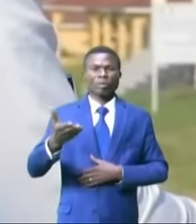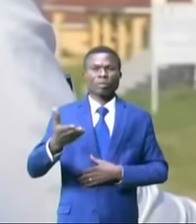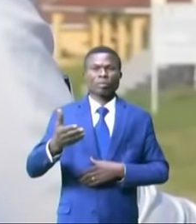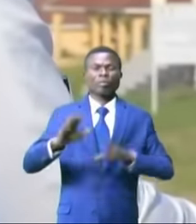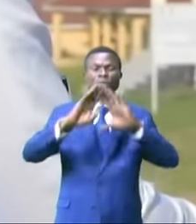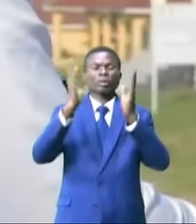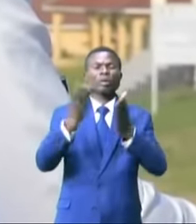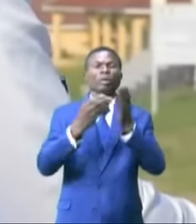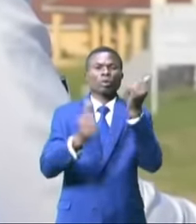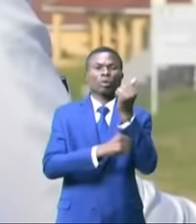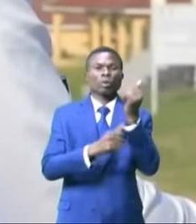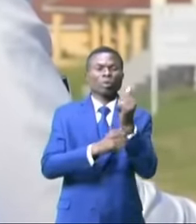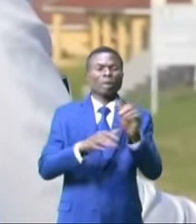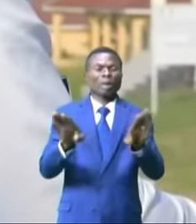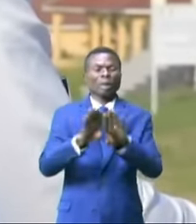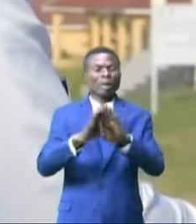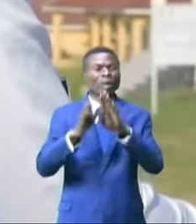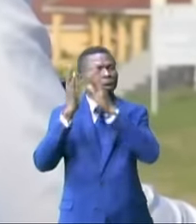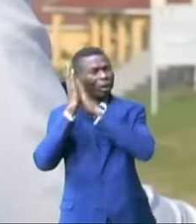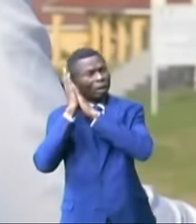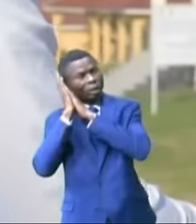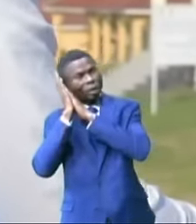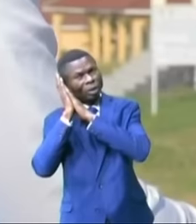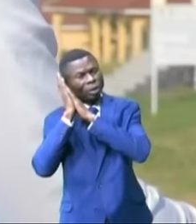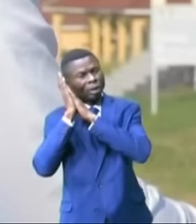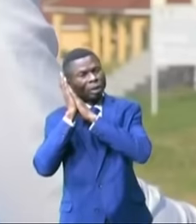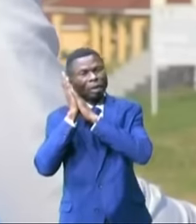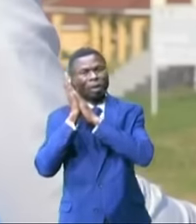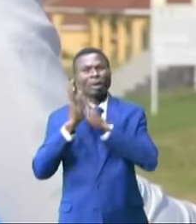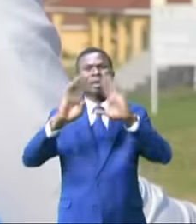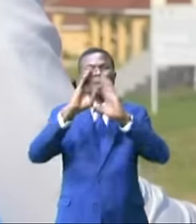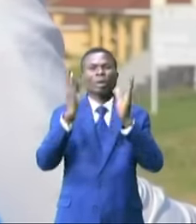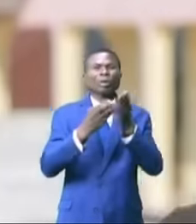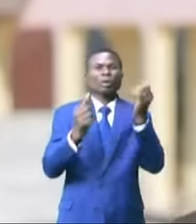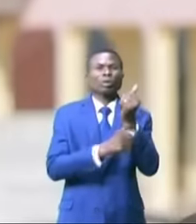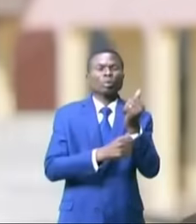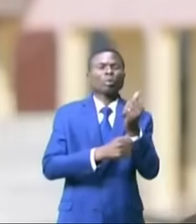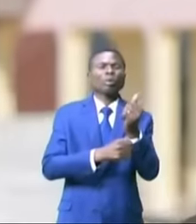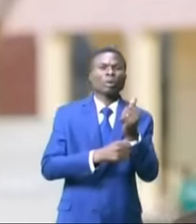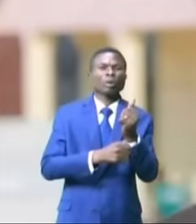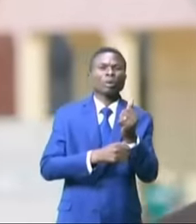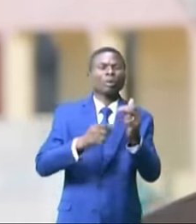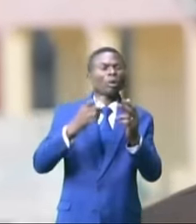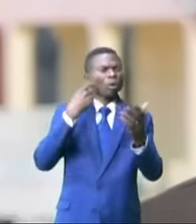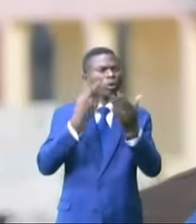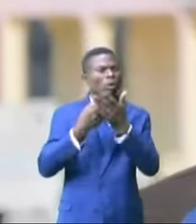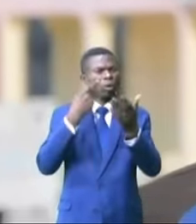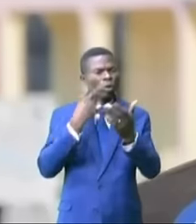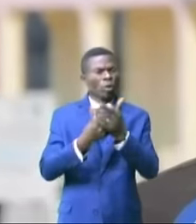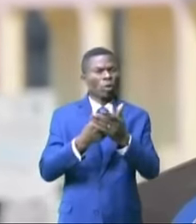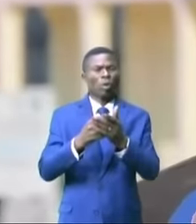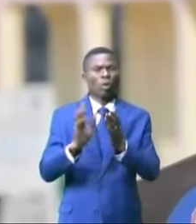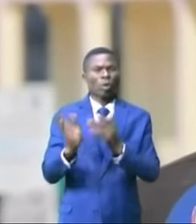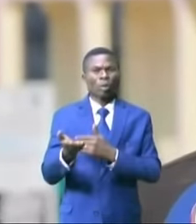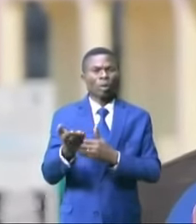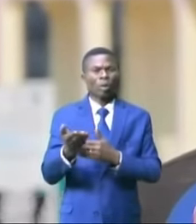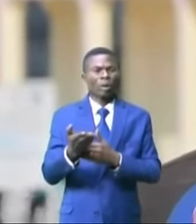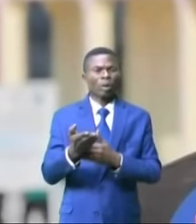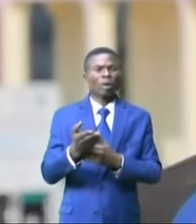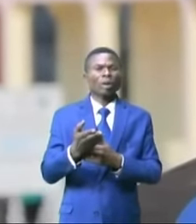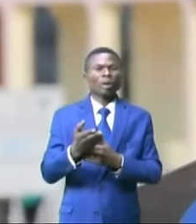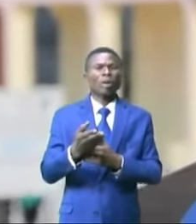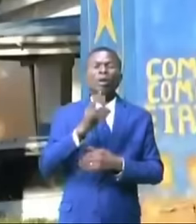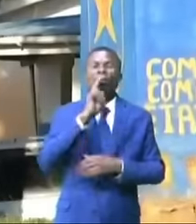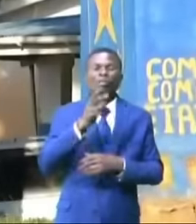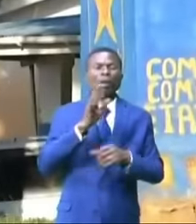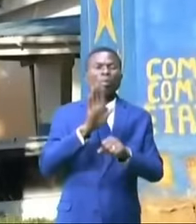était déjà au lit. On a attendu les coups de feu. Tout le monde avait déjà fouillé. On a constaté le fait. Réellement, il y avait 6 policiers qui